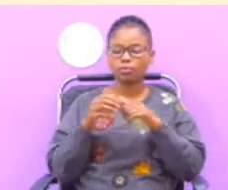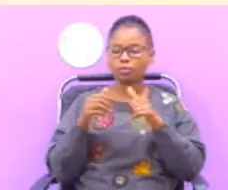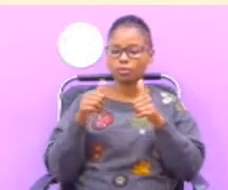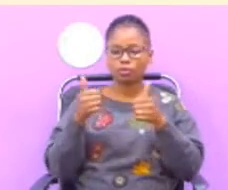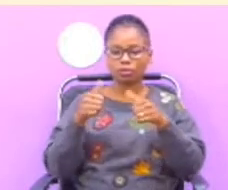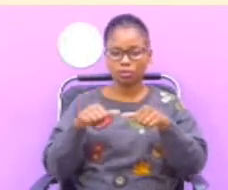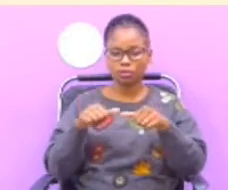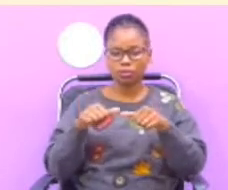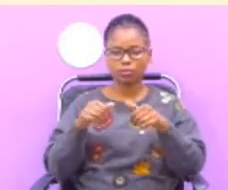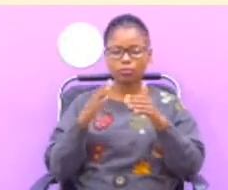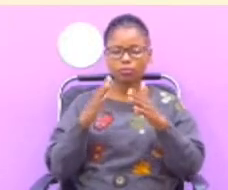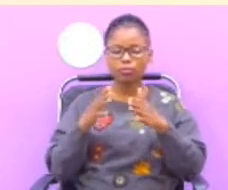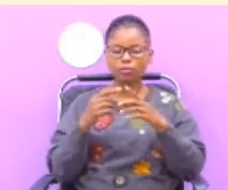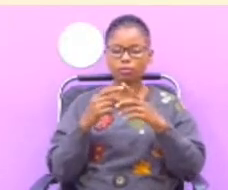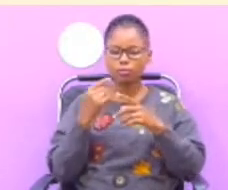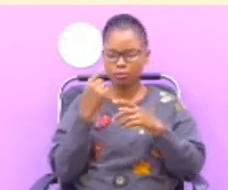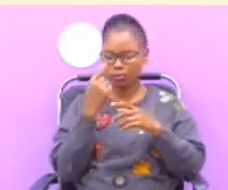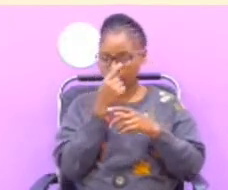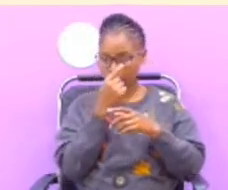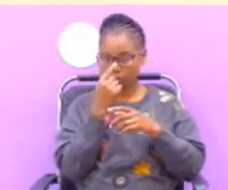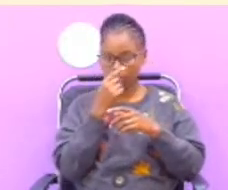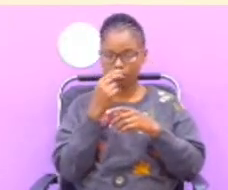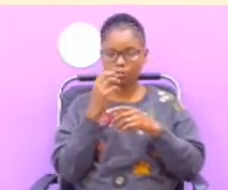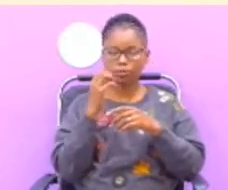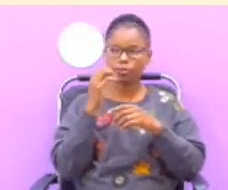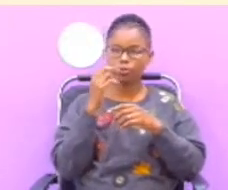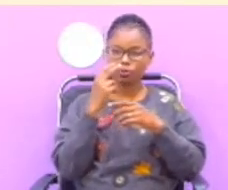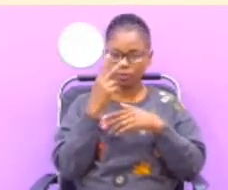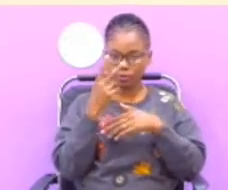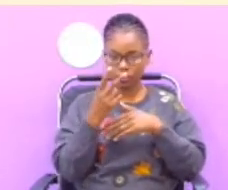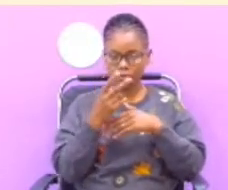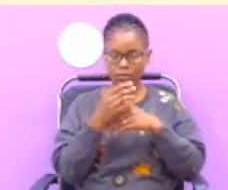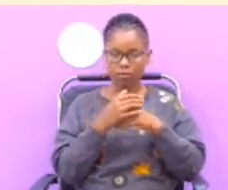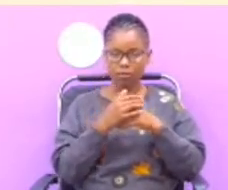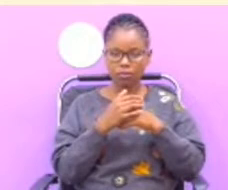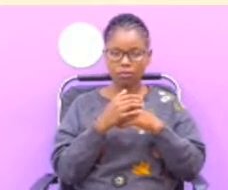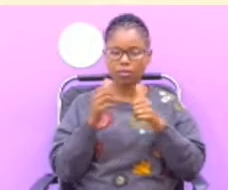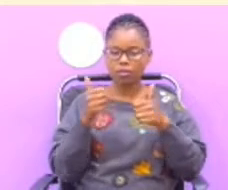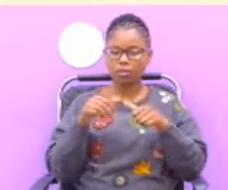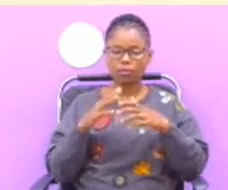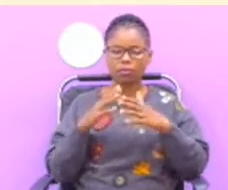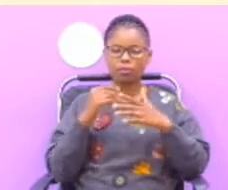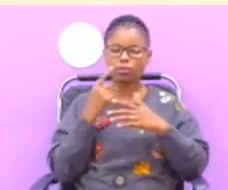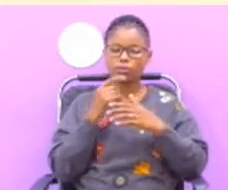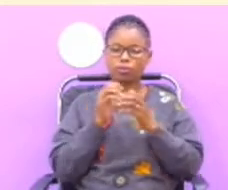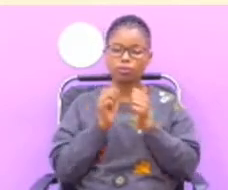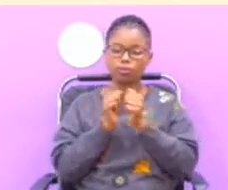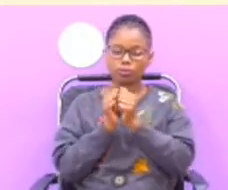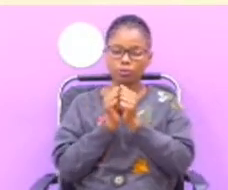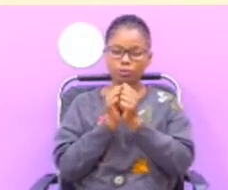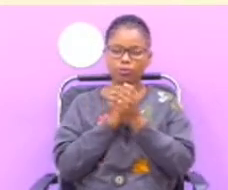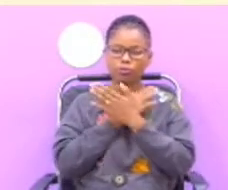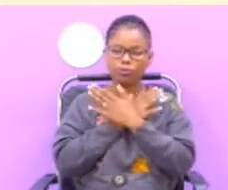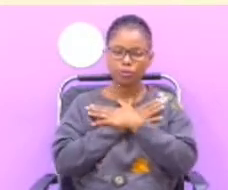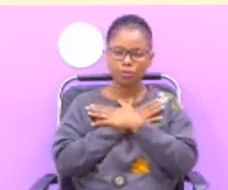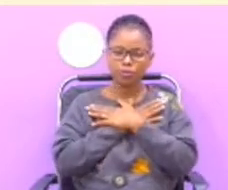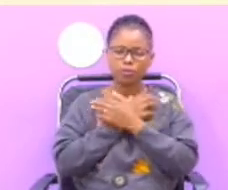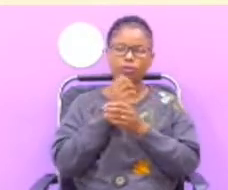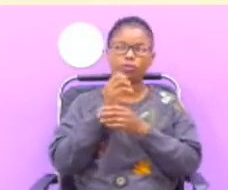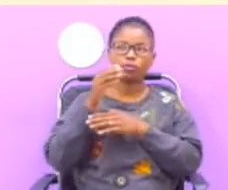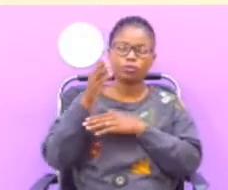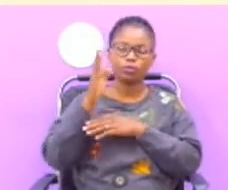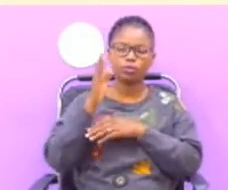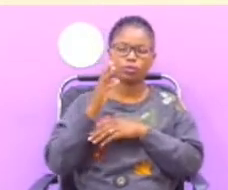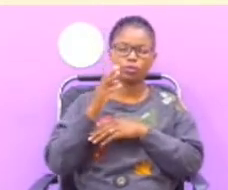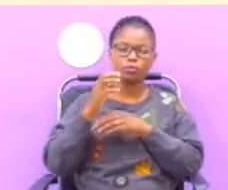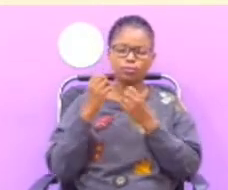ũtangĩaheirwo maitho ma kũwona mũndũ wothe wĩiguithanĩtie na Ngai ona kana nĩ mĩaka mĩingĩ